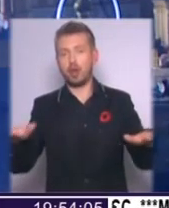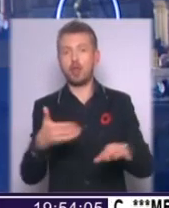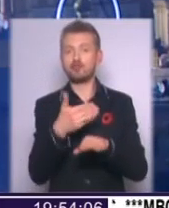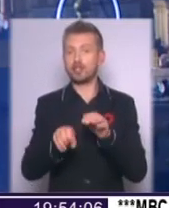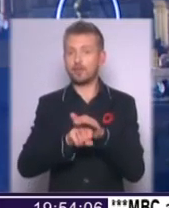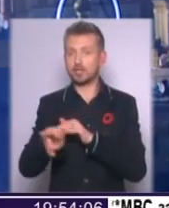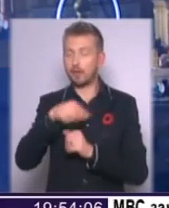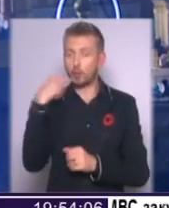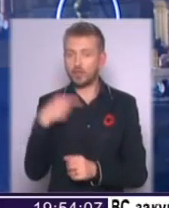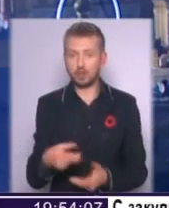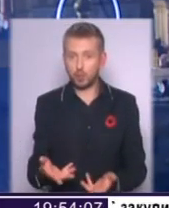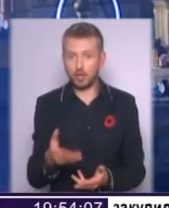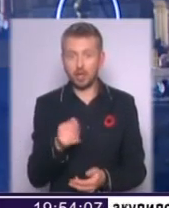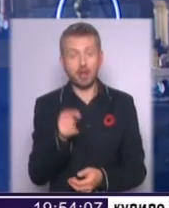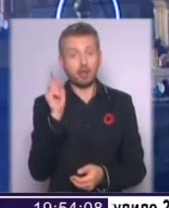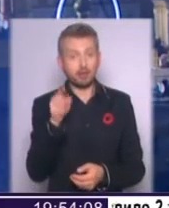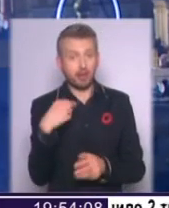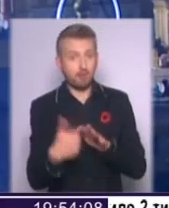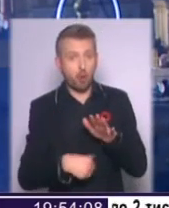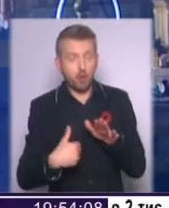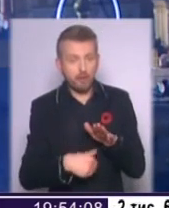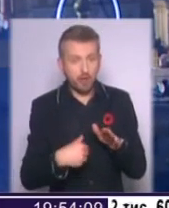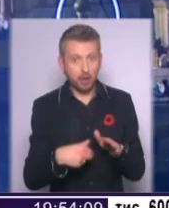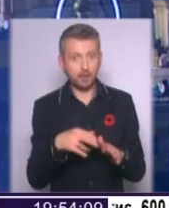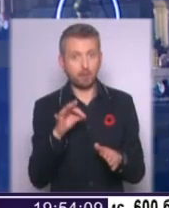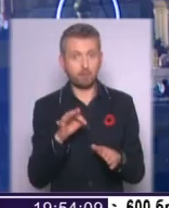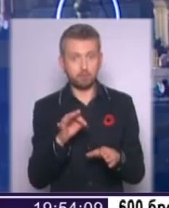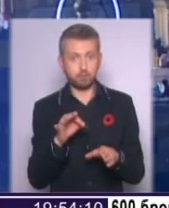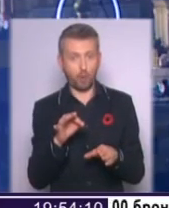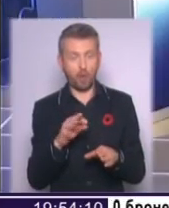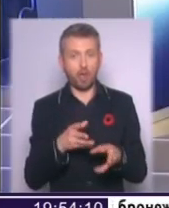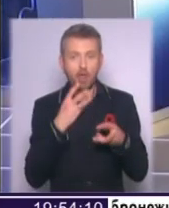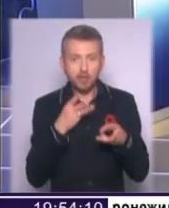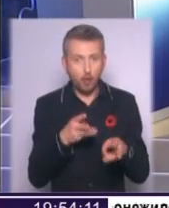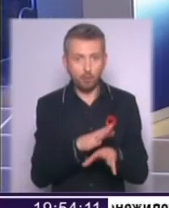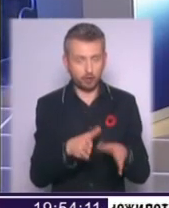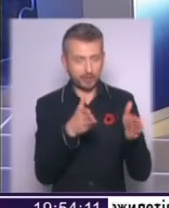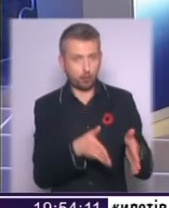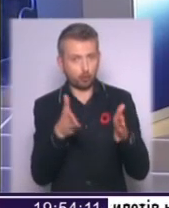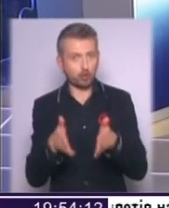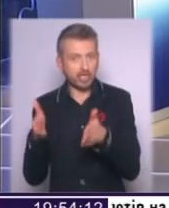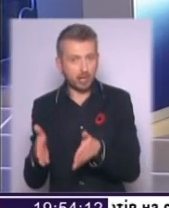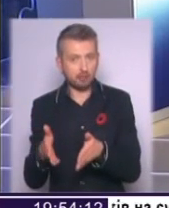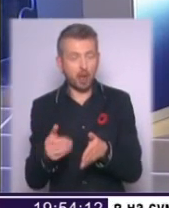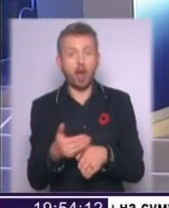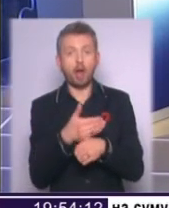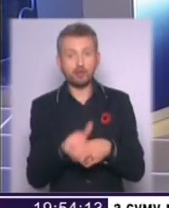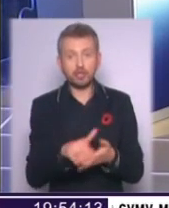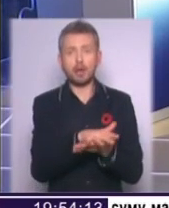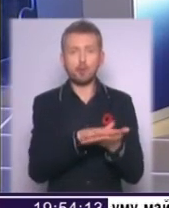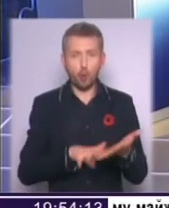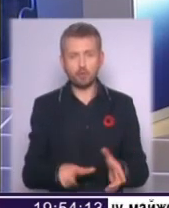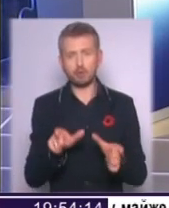втекла в Росію і там поневіряється по неопалюваним гуртожиткам, а частина продовжує на блокпостах